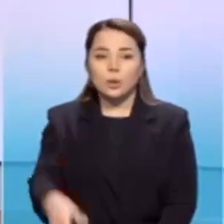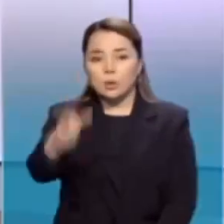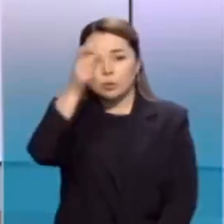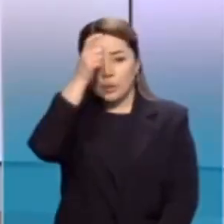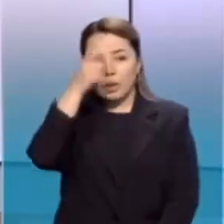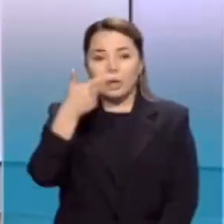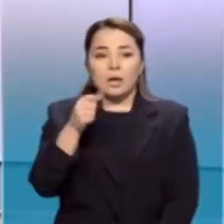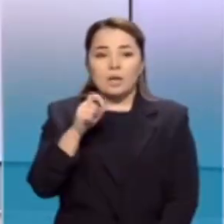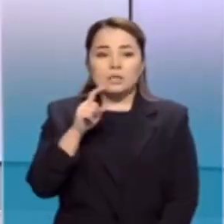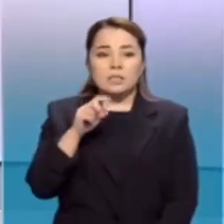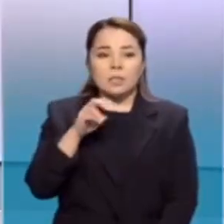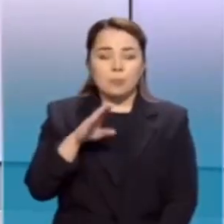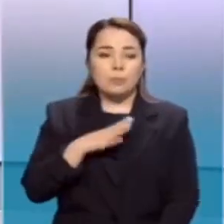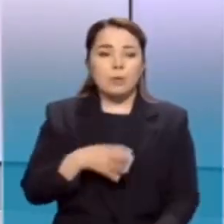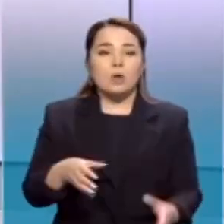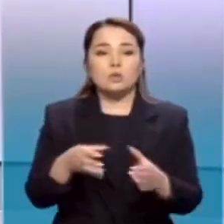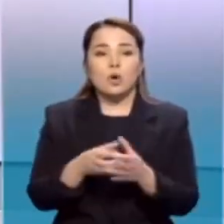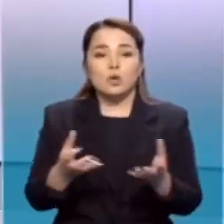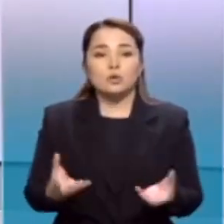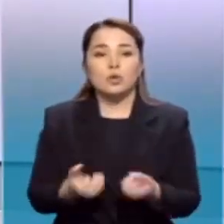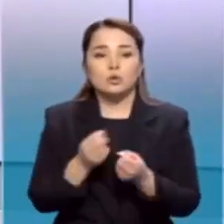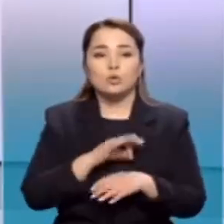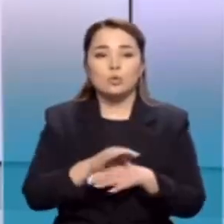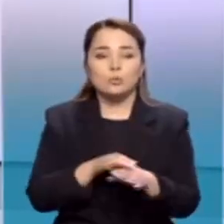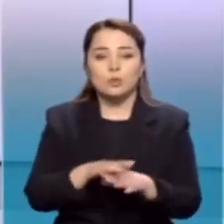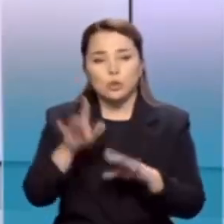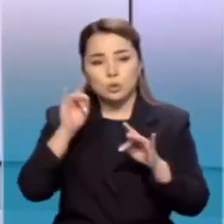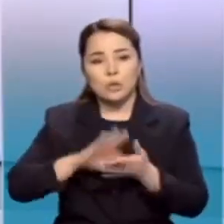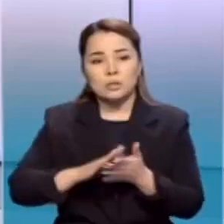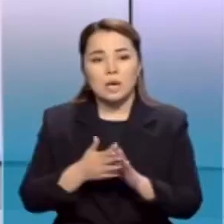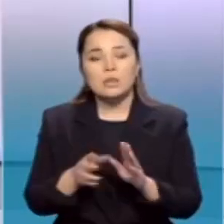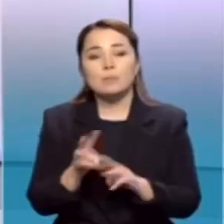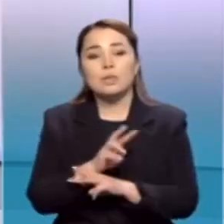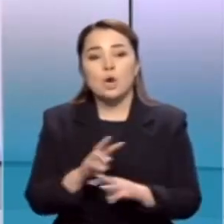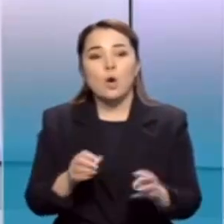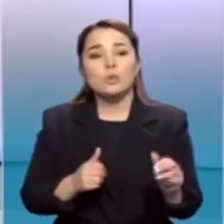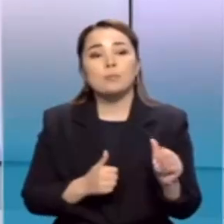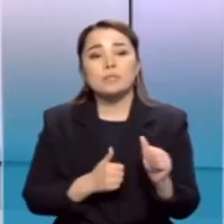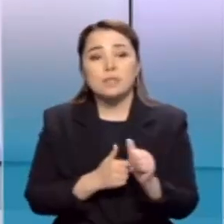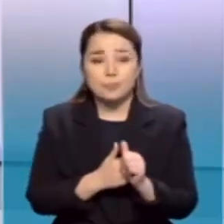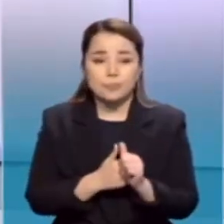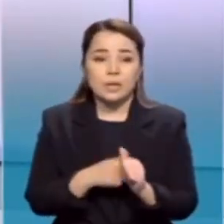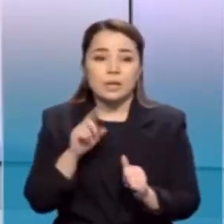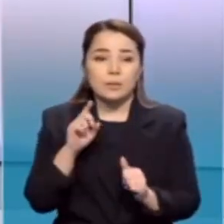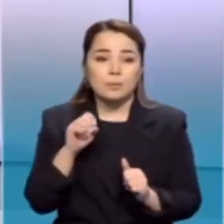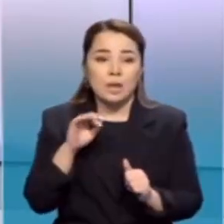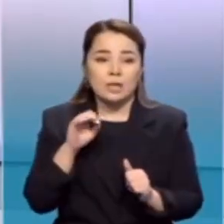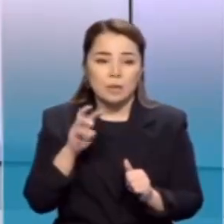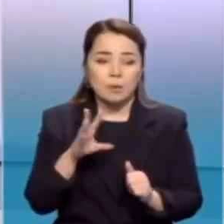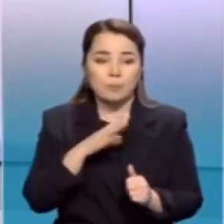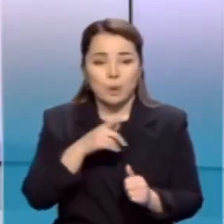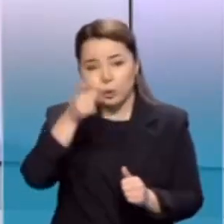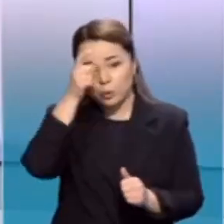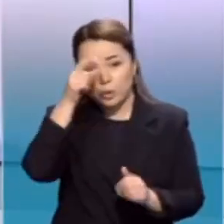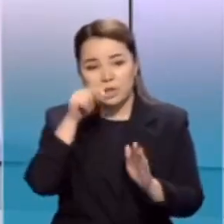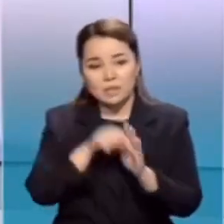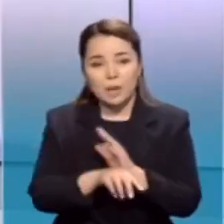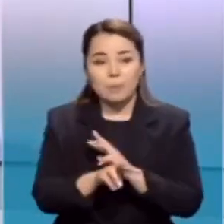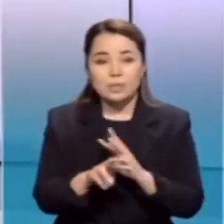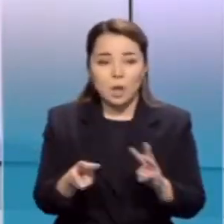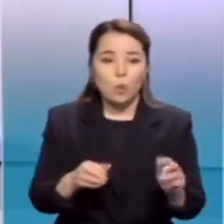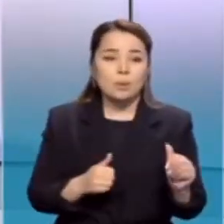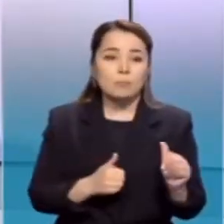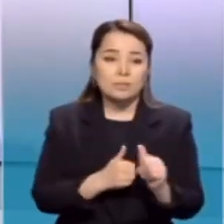Түркияның Газиантеп қаласына құтқарушылар тобын басқарып барған еліміздің төтенше жағдайлар министрінің орынбасары Ибрахим Күлшімбаев, Түркия ішкі істер